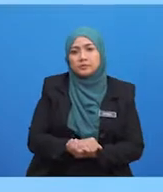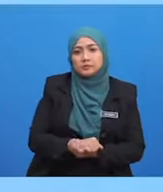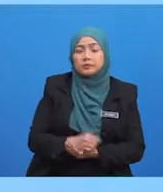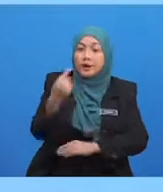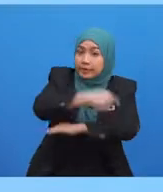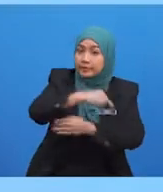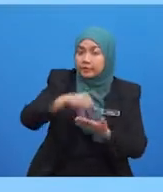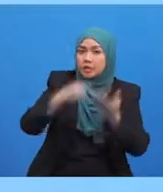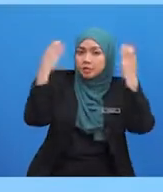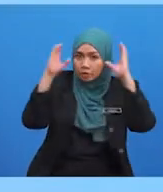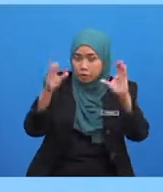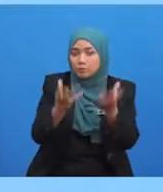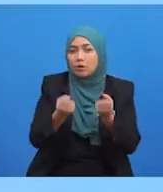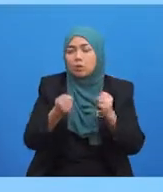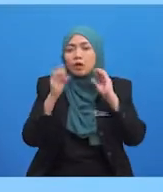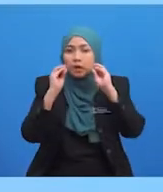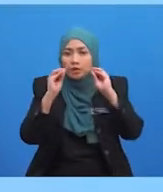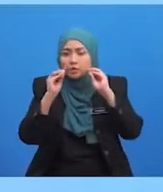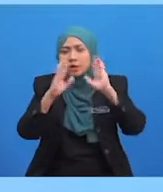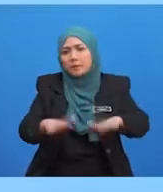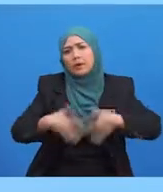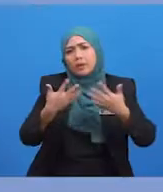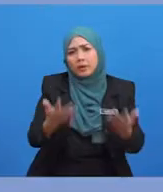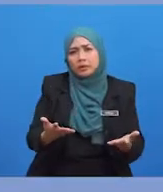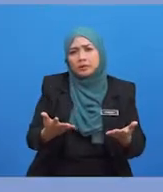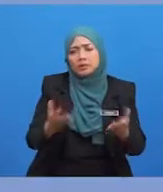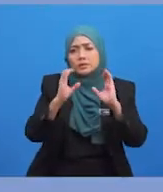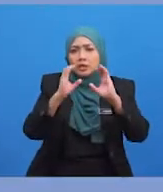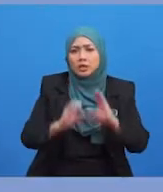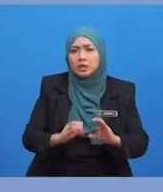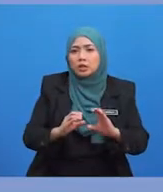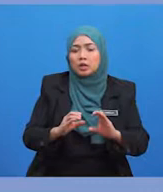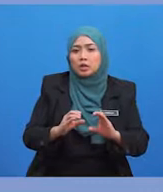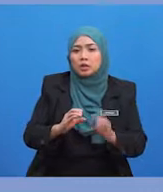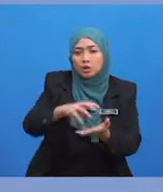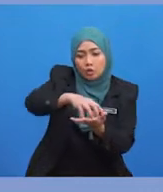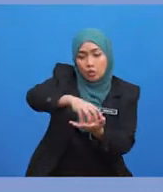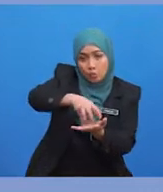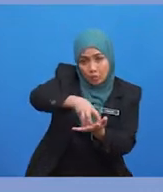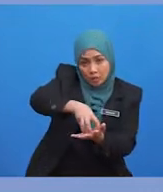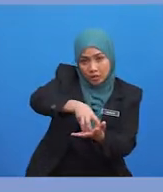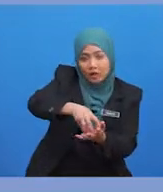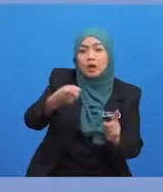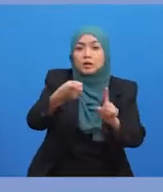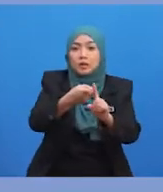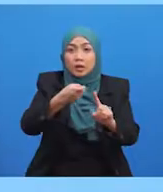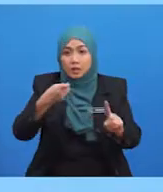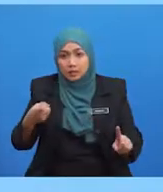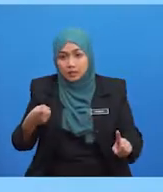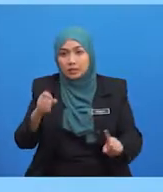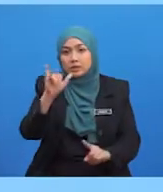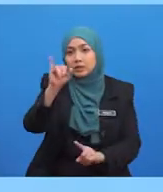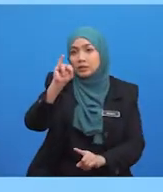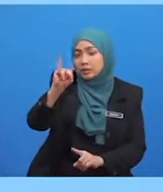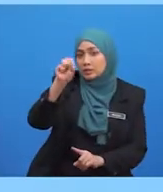Hari ini Cikgu Lin nak ajar bagaimana cara untuk membuat donat yang sedap dari tindak balas yeast.